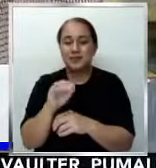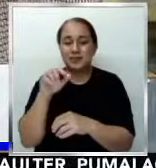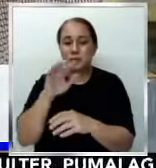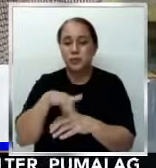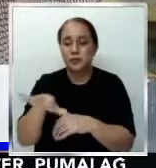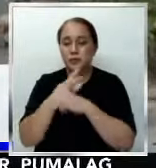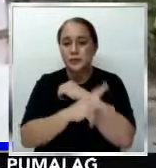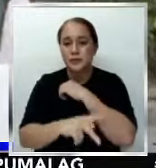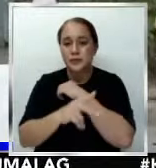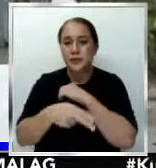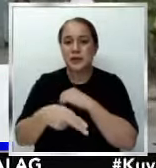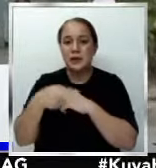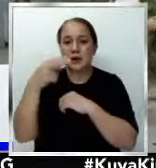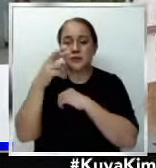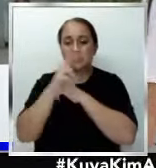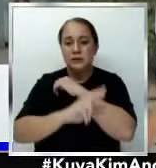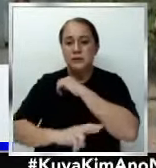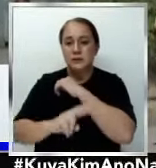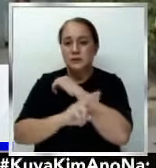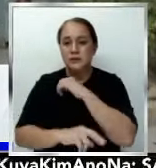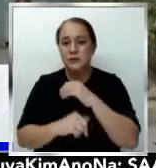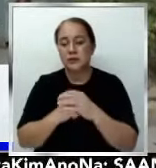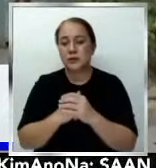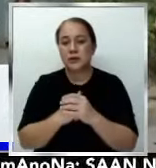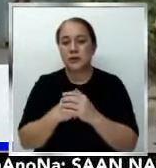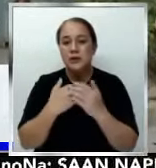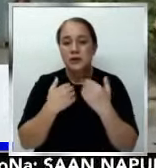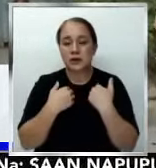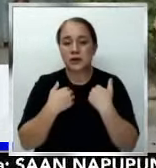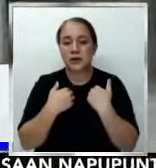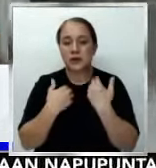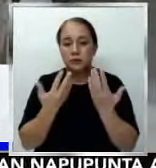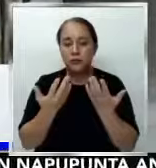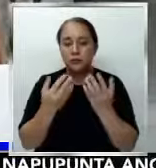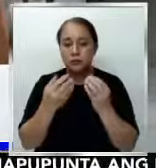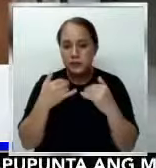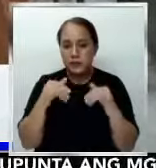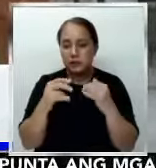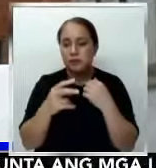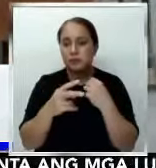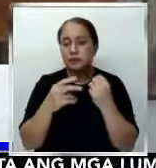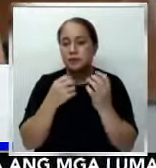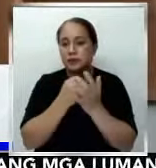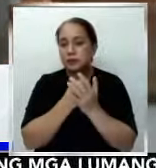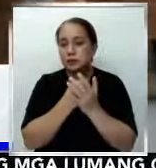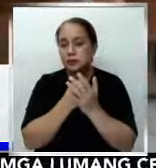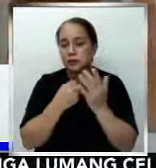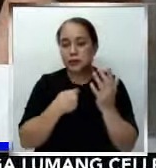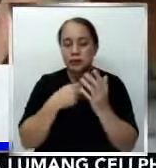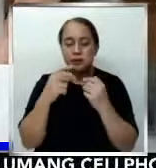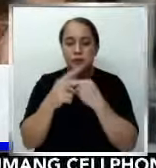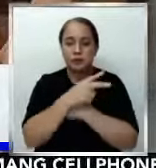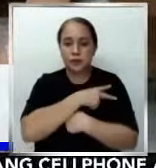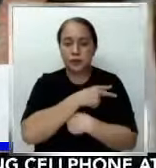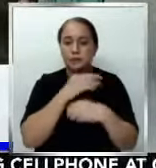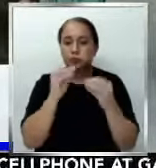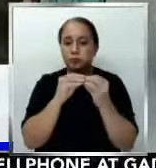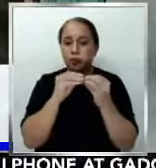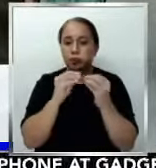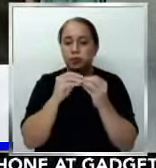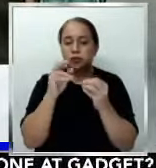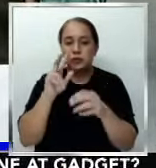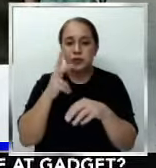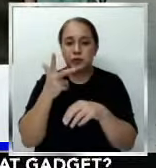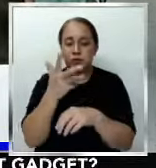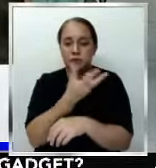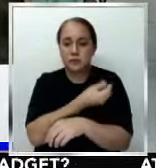sa rehiyon. May 850,000 pa raw silang stock ng bakuna at may parating pang 1.1 million doses para sa booster shots.